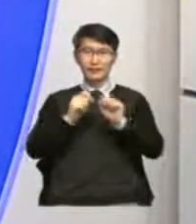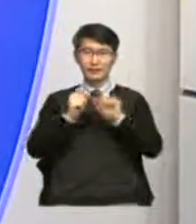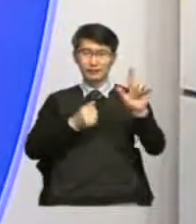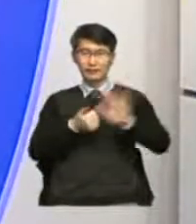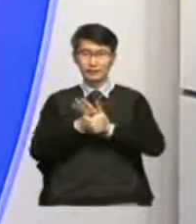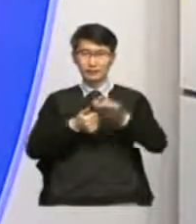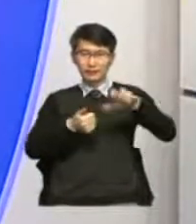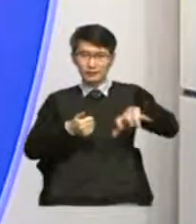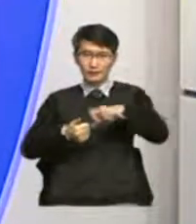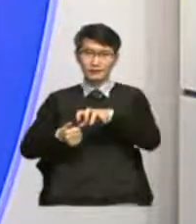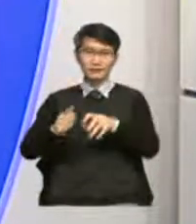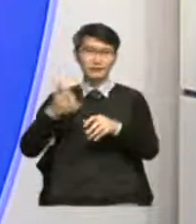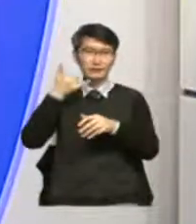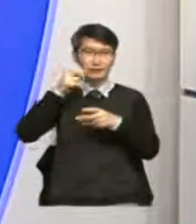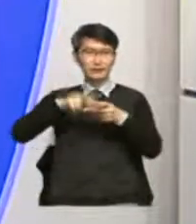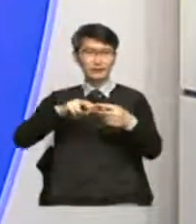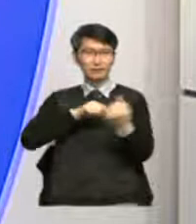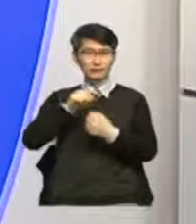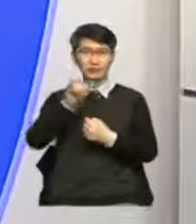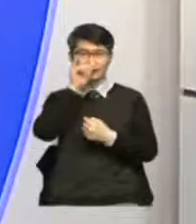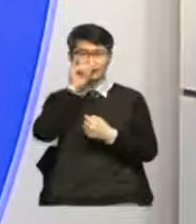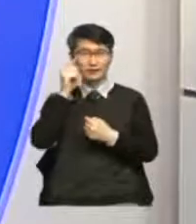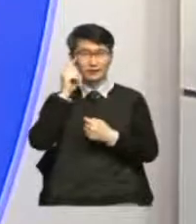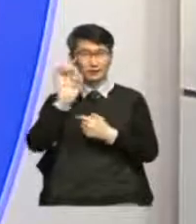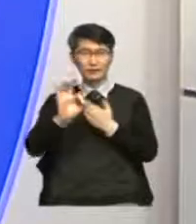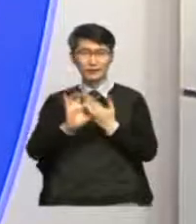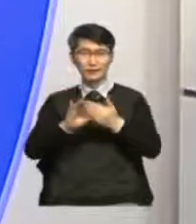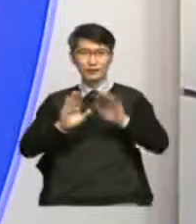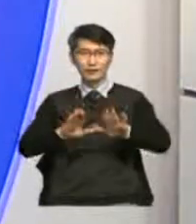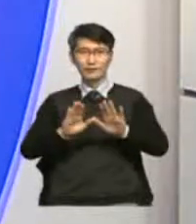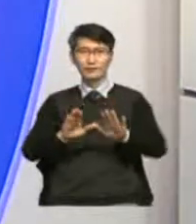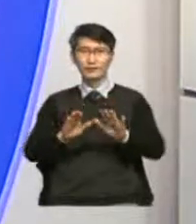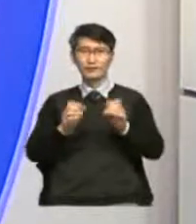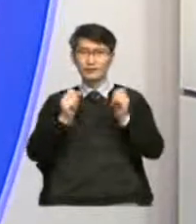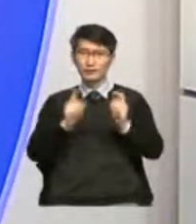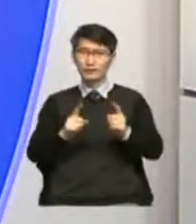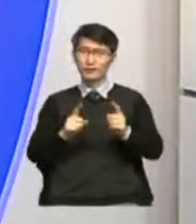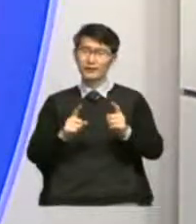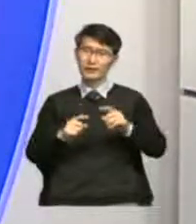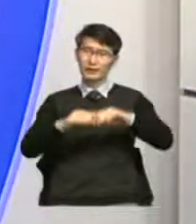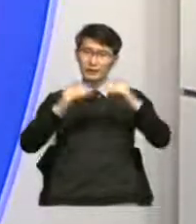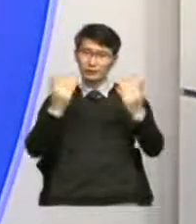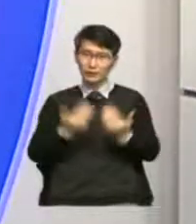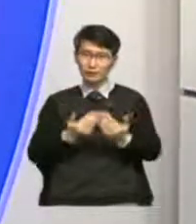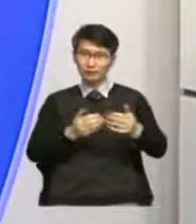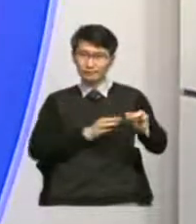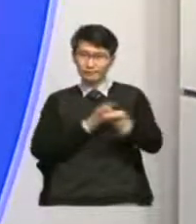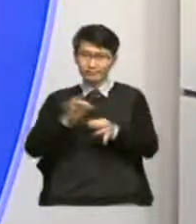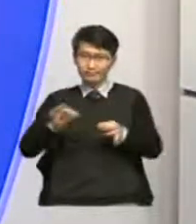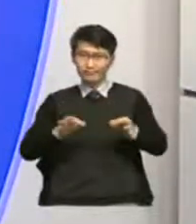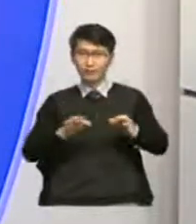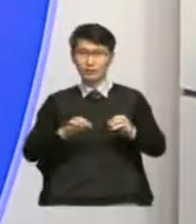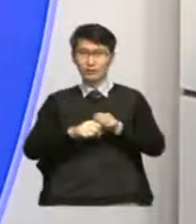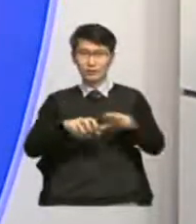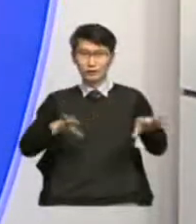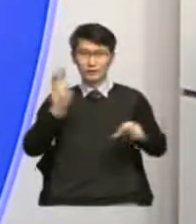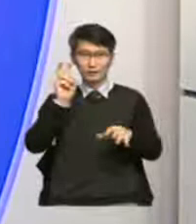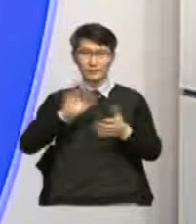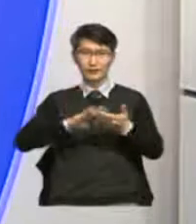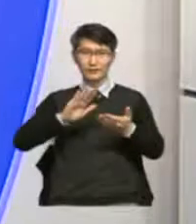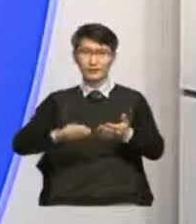서비스 업종에서 콜센터를 운영하고 있는 것을 감안하면 이번 조치가 업계 전반으로 확산되는 계기가